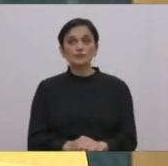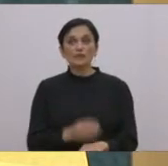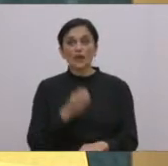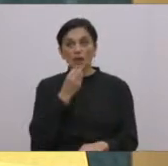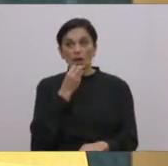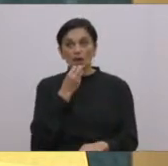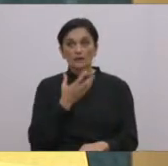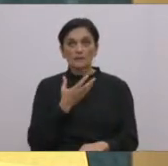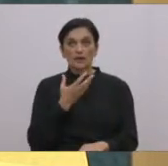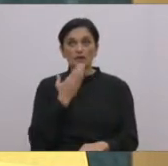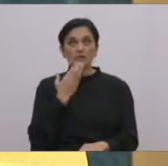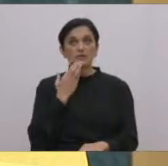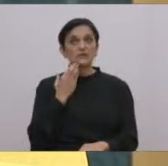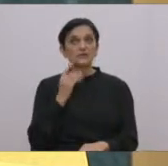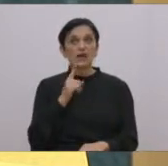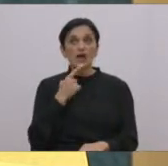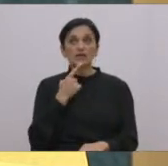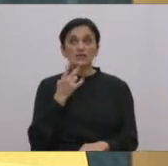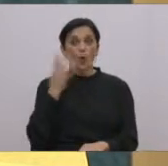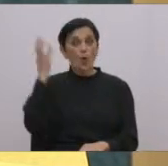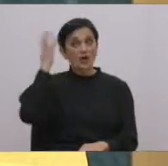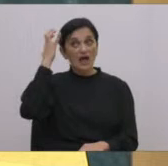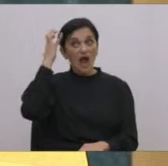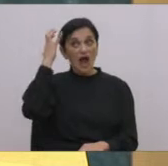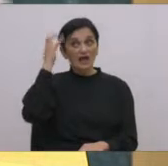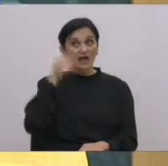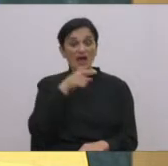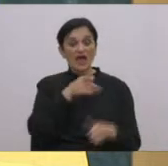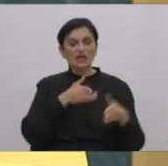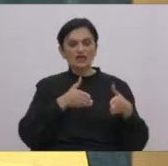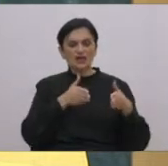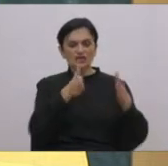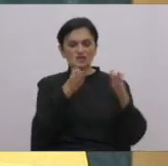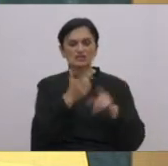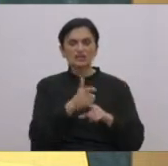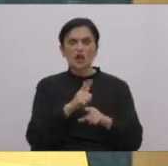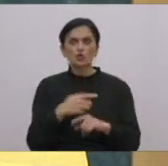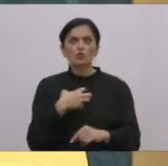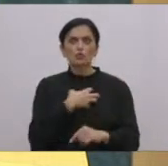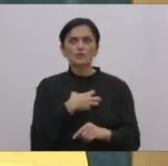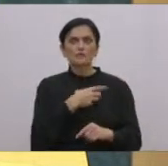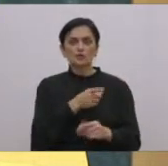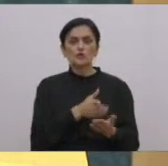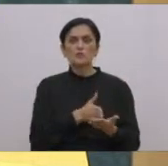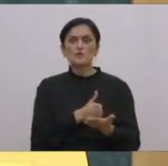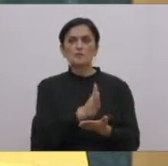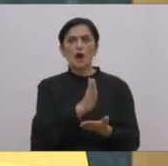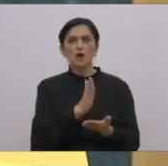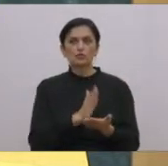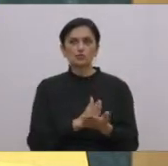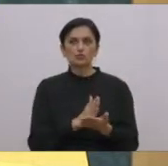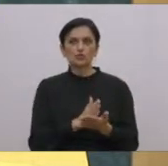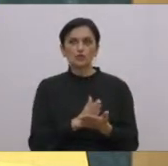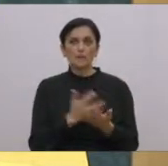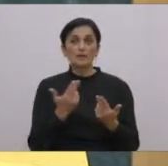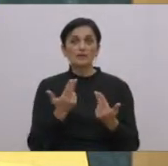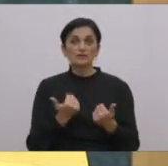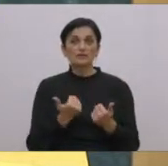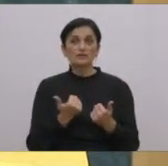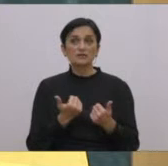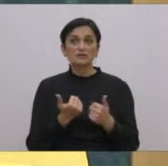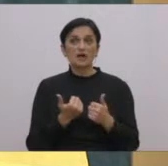Ibatonom. Ratkma unda, kahetis magistrali, romelic, aseve, zalean mișnolovani, mimartule bari, da, ak